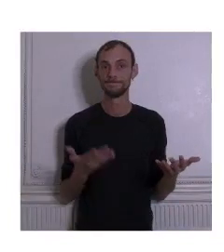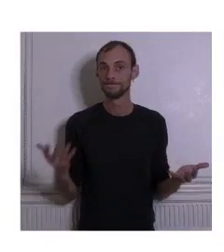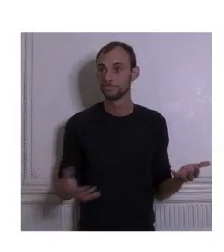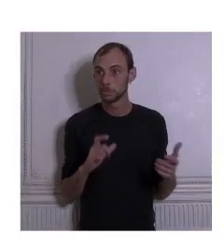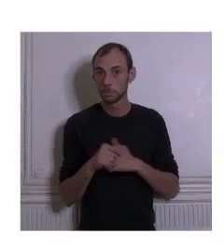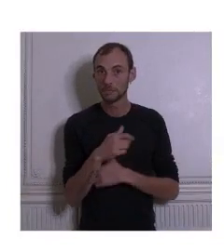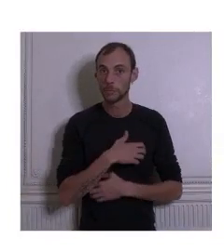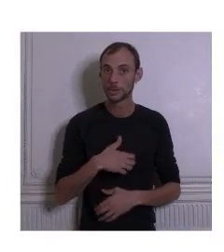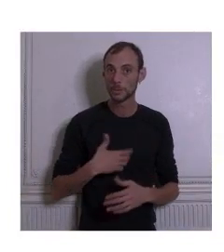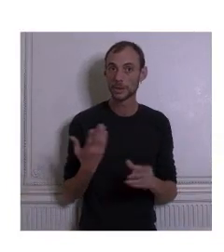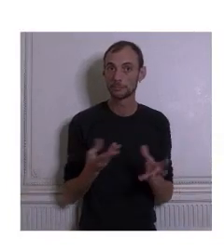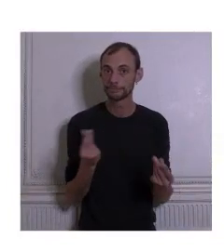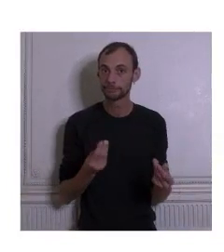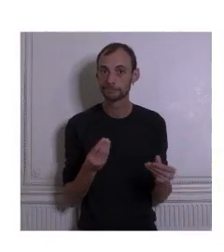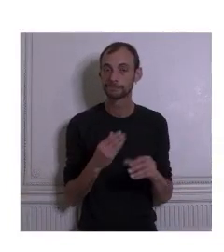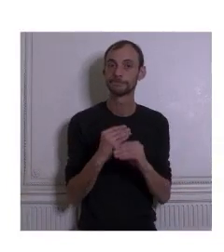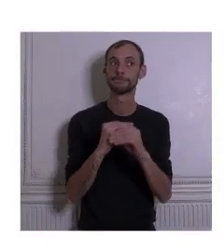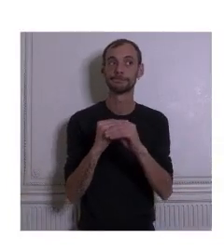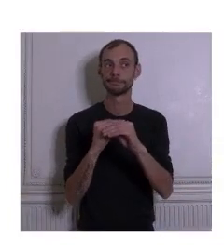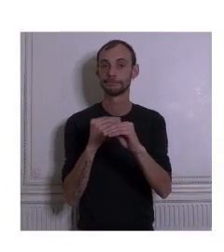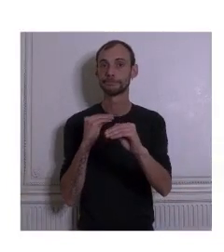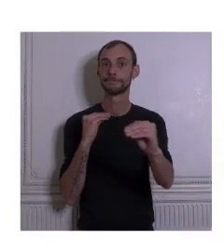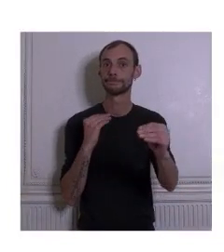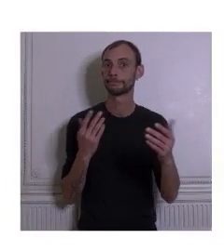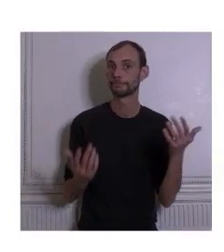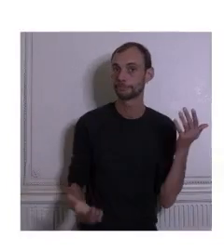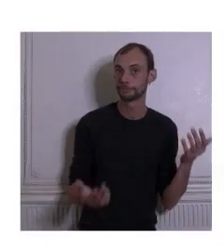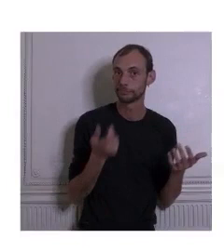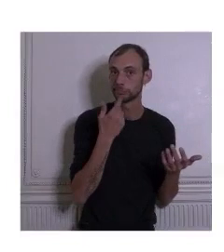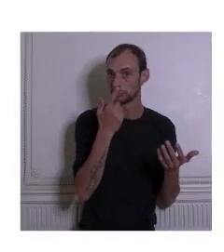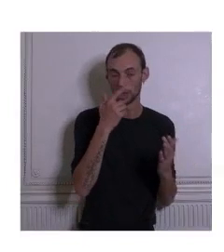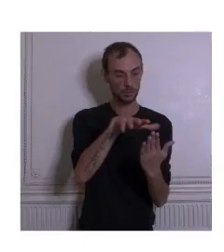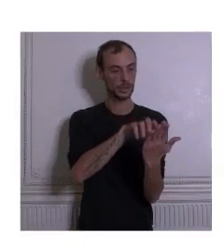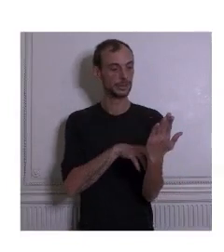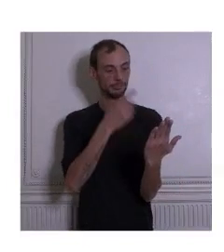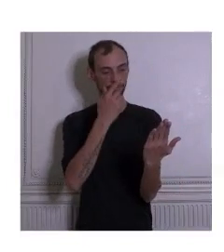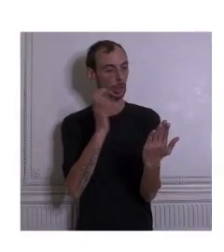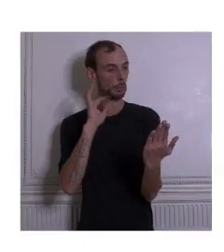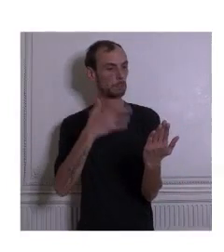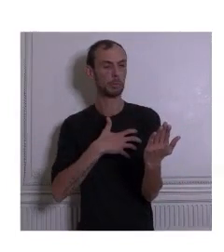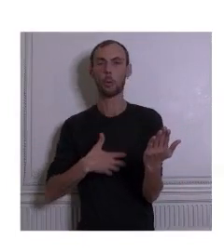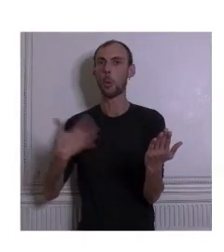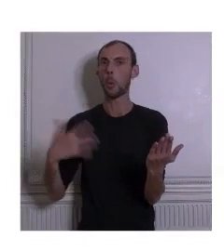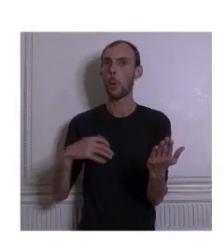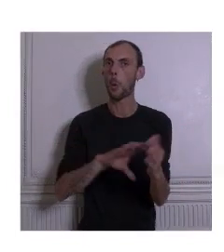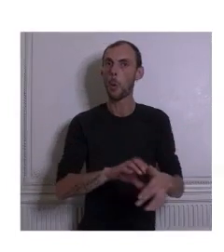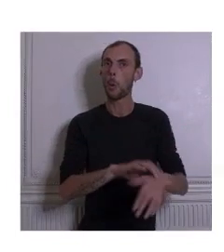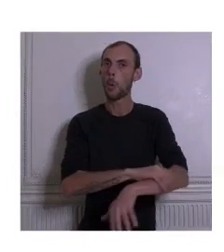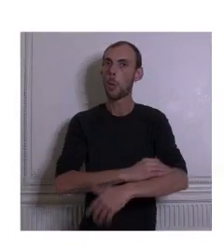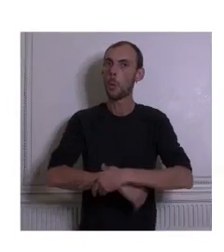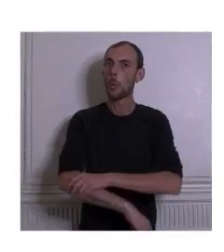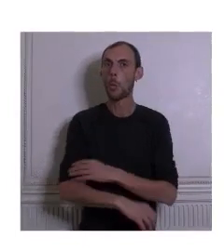l'objet d'échanges entre nous. En tout cas, avec vous, Madame Ramy et votre groupe, et avec vous, Monsieur Jolot, nous avons essayé de vous contacter plusieurs fois, Madame Kelly,